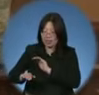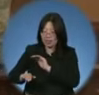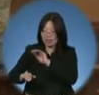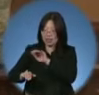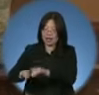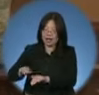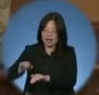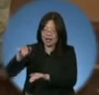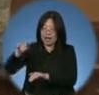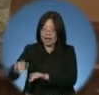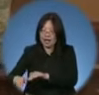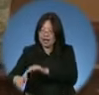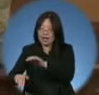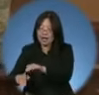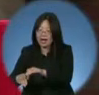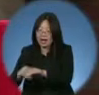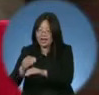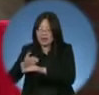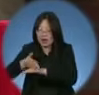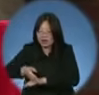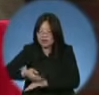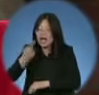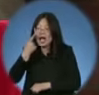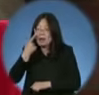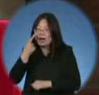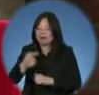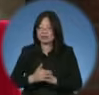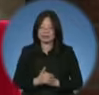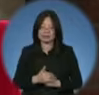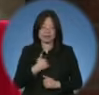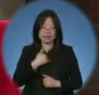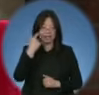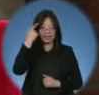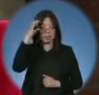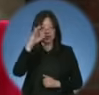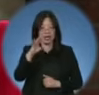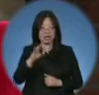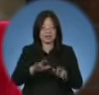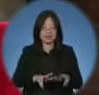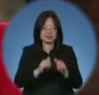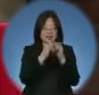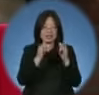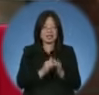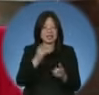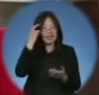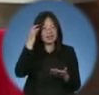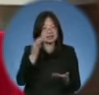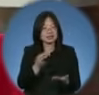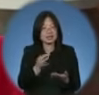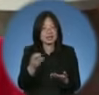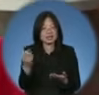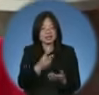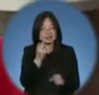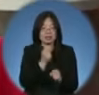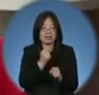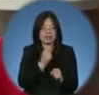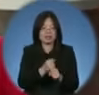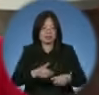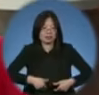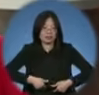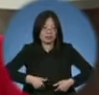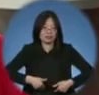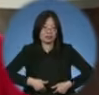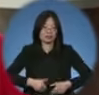한 발짝 떼봐라. 예, 예. 네. 제가 생각하기에 우리 사회가 그 가치관의 재정립을 좀 해야 되지